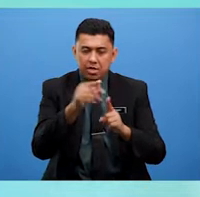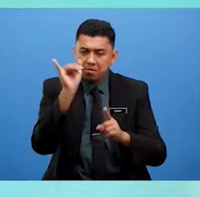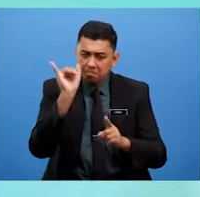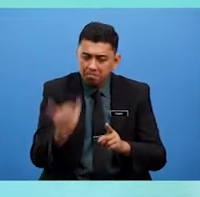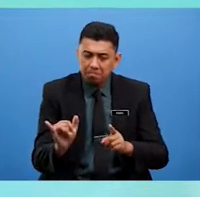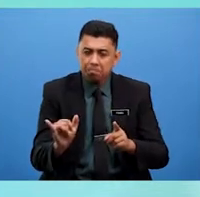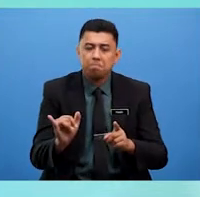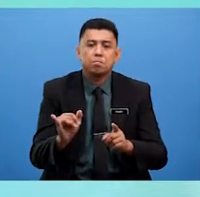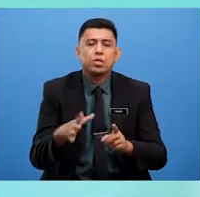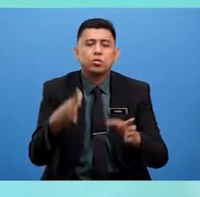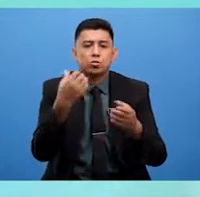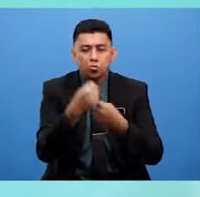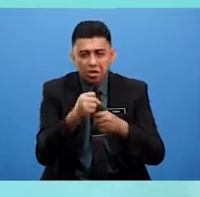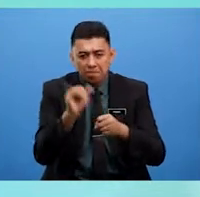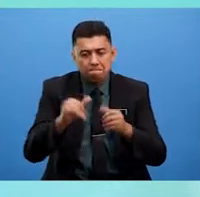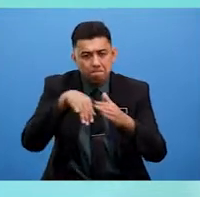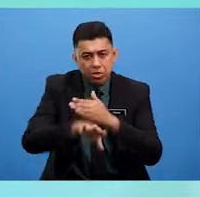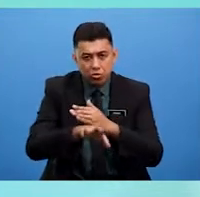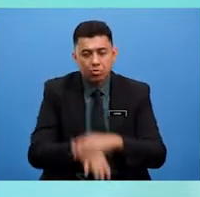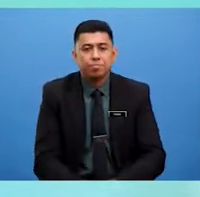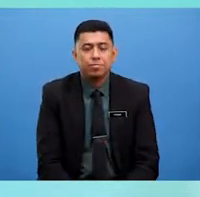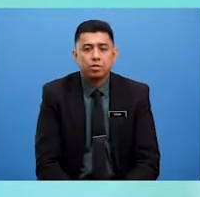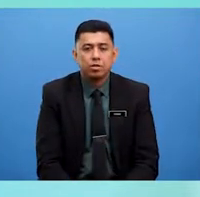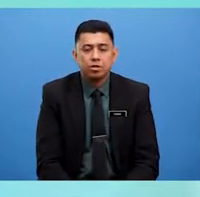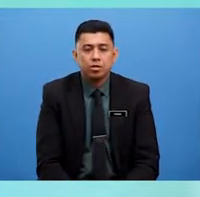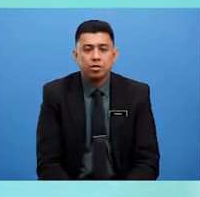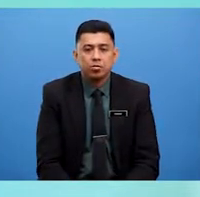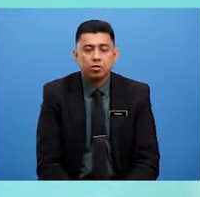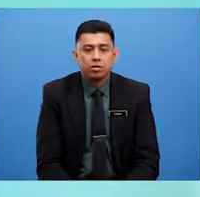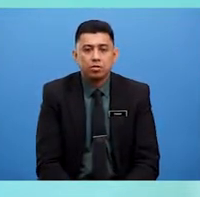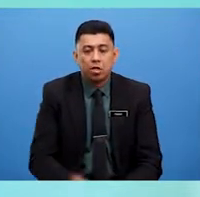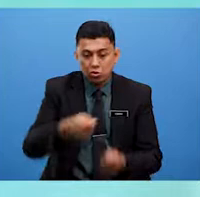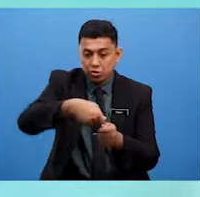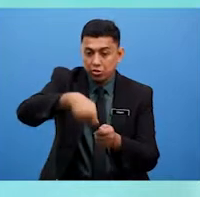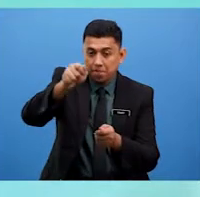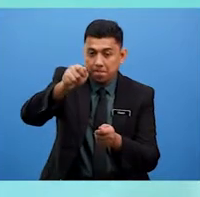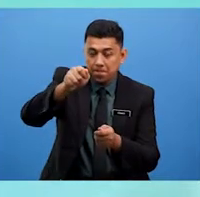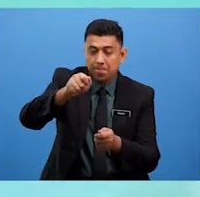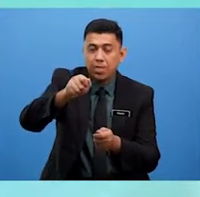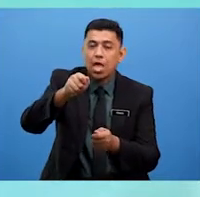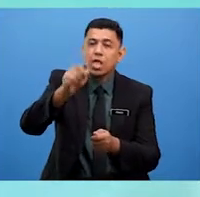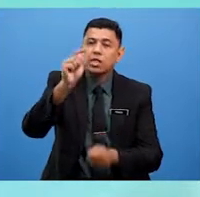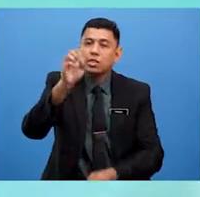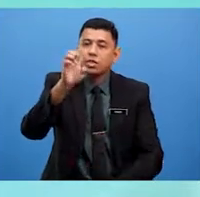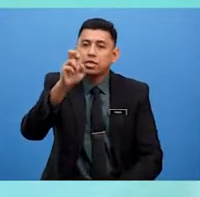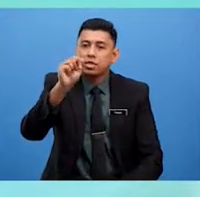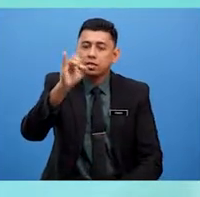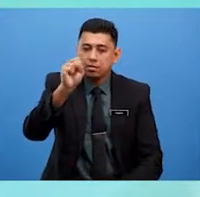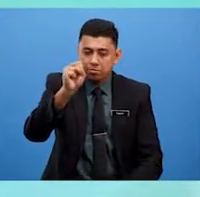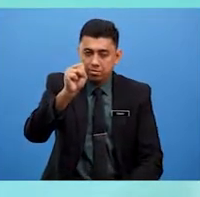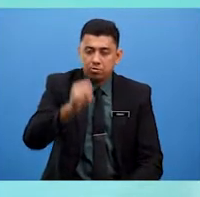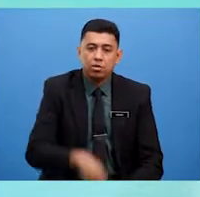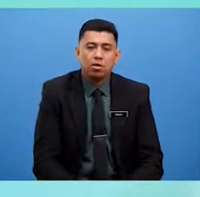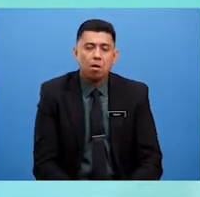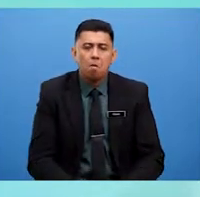diceburi. Seperti teknik memukul dalam softball, teknik servis dalam permainan tenis, teknik menjaring